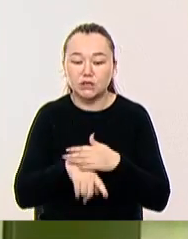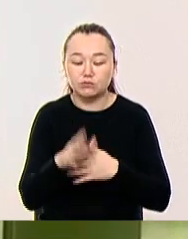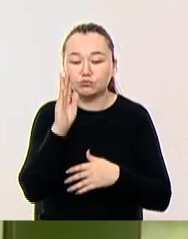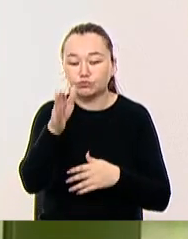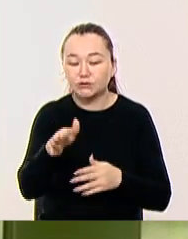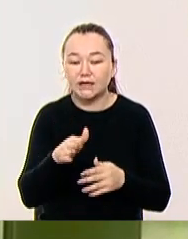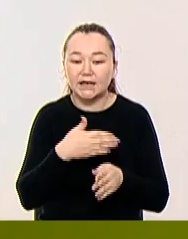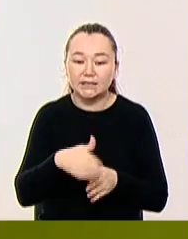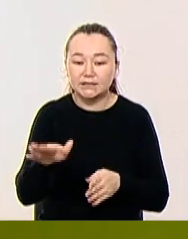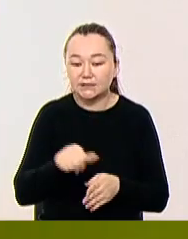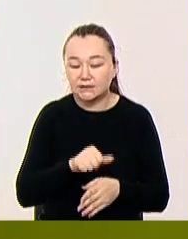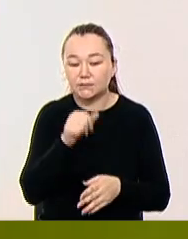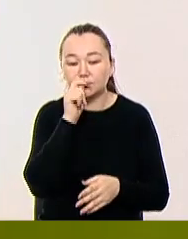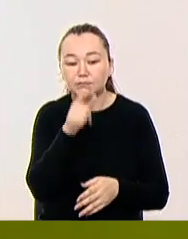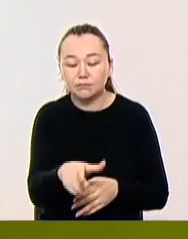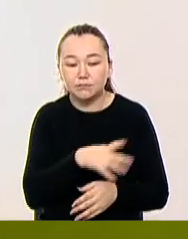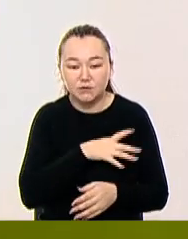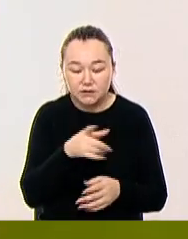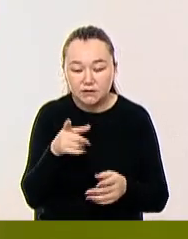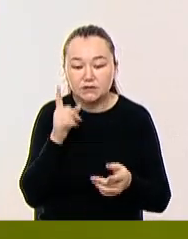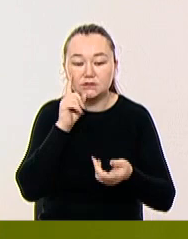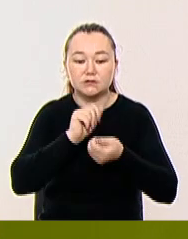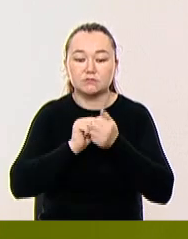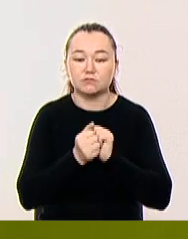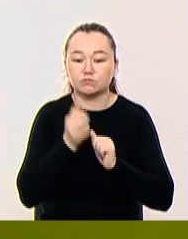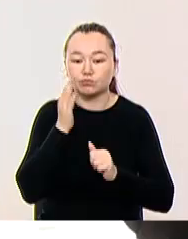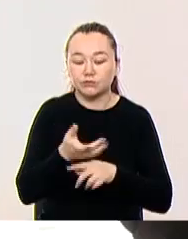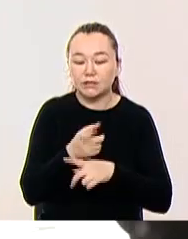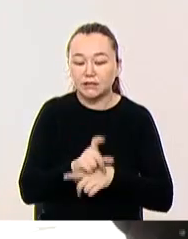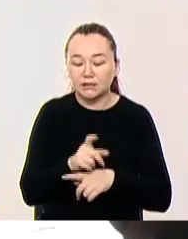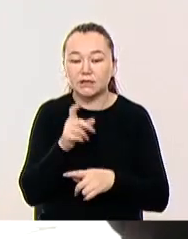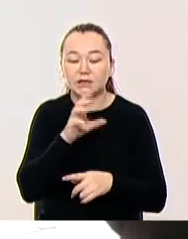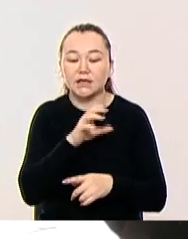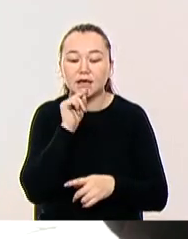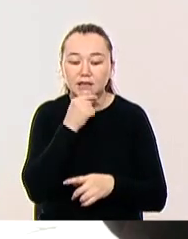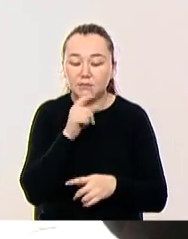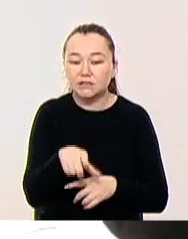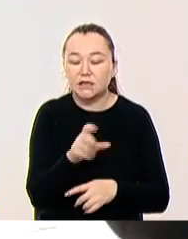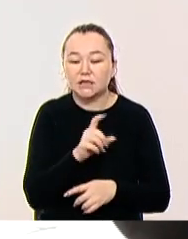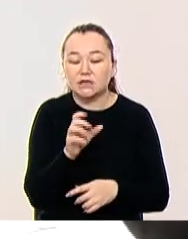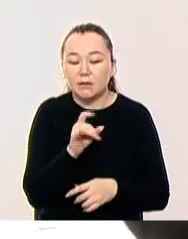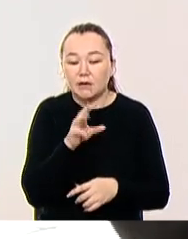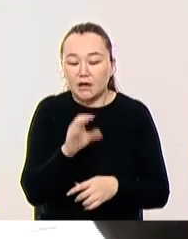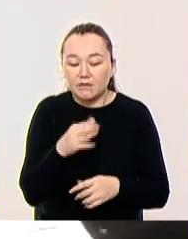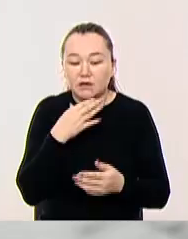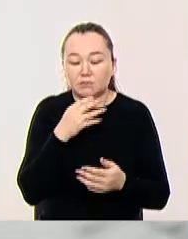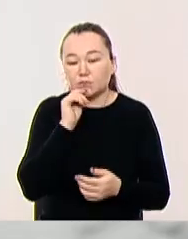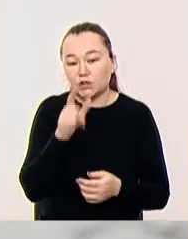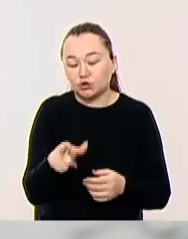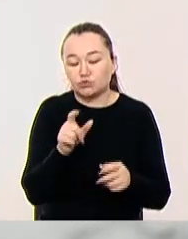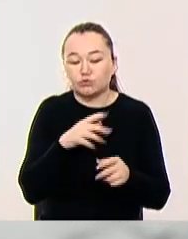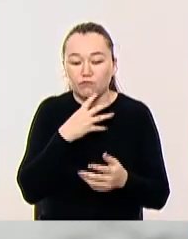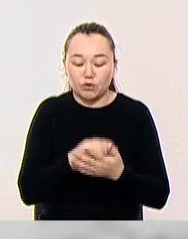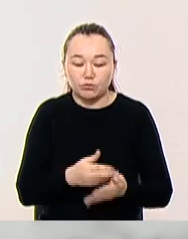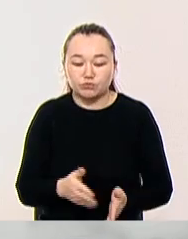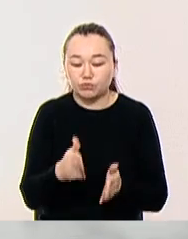несие алатын болса, кешірім берілгені ескерілетін болады. Ал экономист Сапарбай Жобаев қарыздарды кешірудің де өз жолы бар деп отыр. Мысалы,